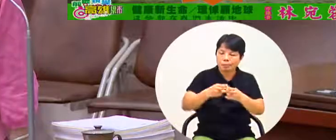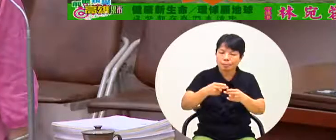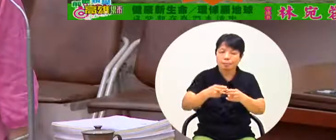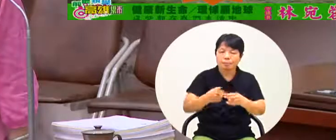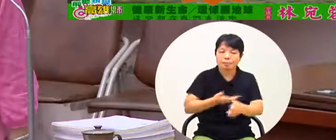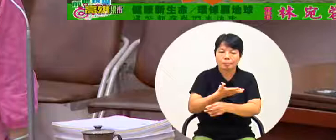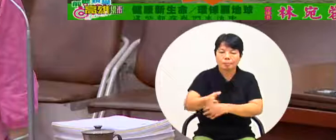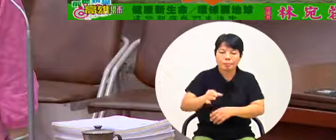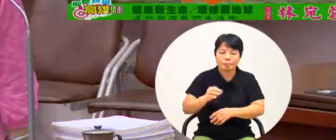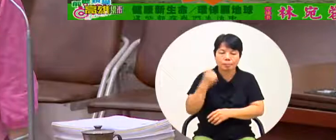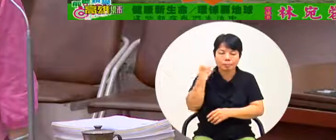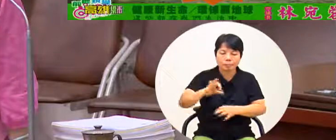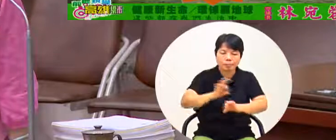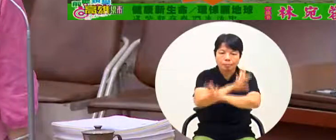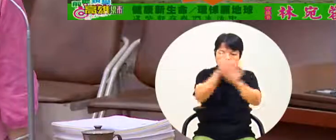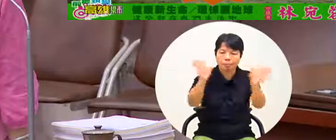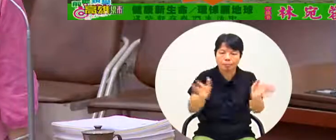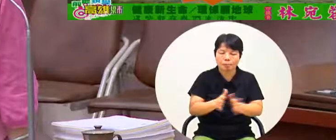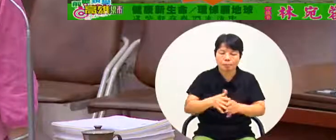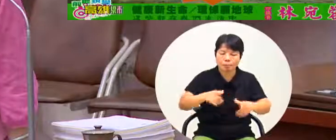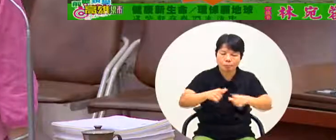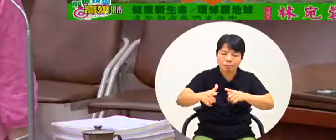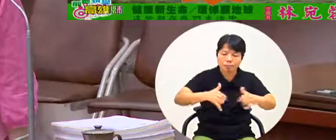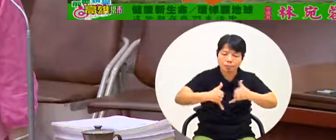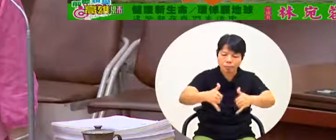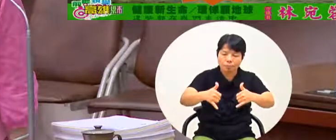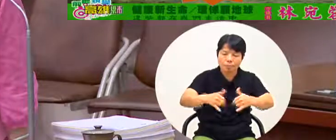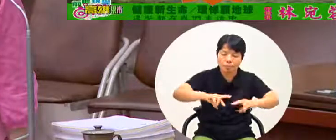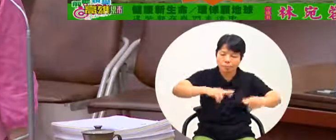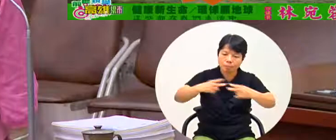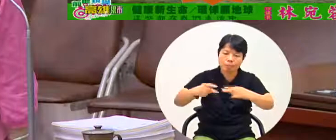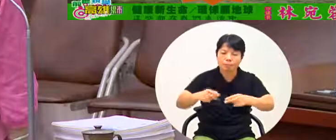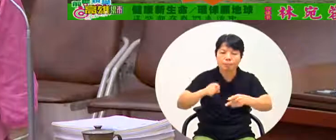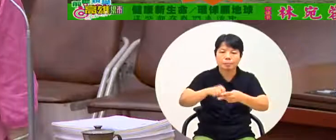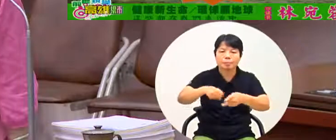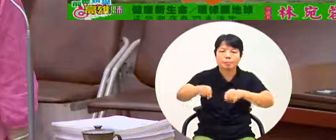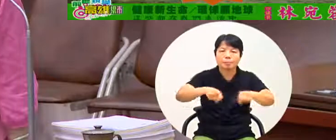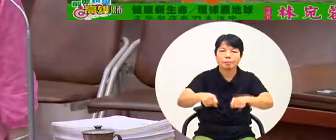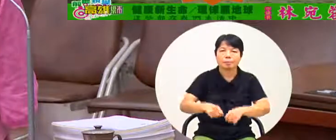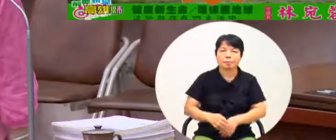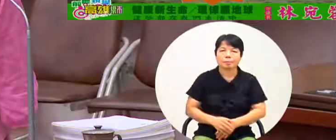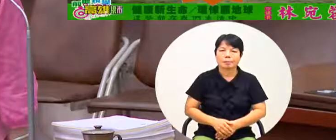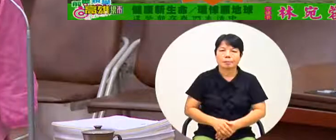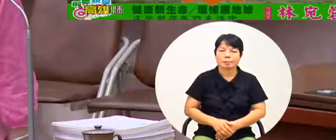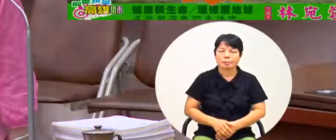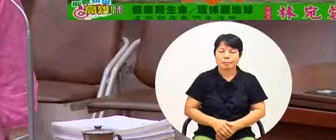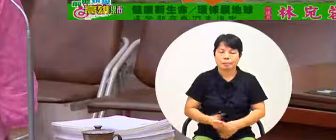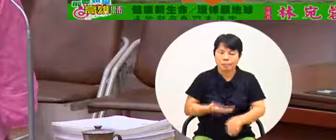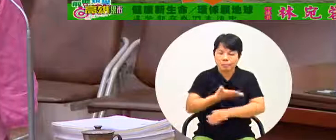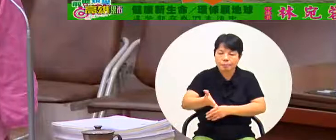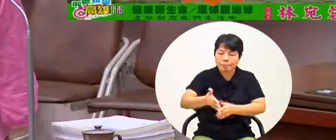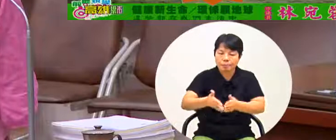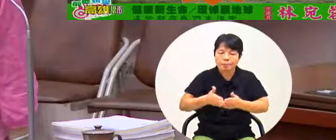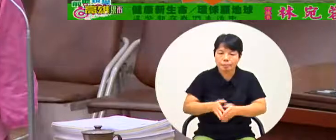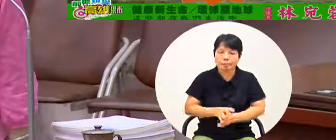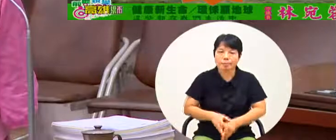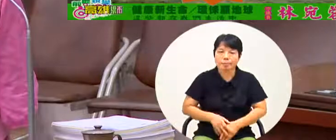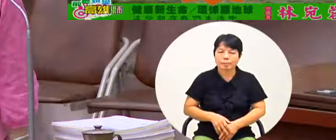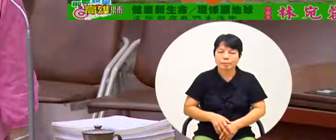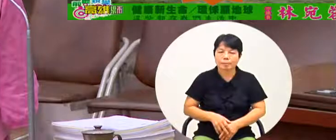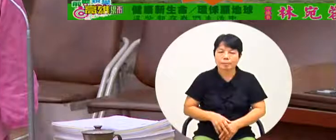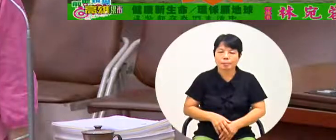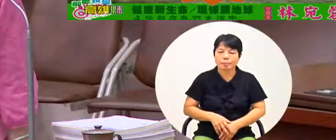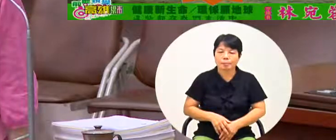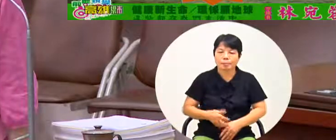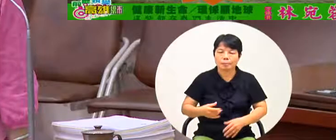改造工程，哈，啊，要安怎会当好伊点亮亚洲新湾区，哈，